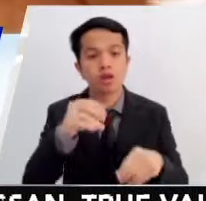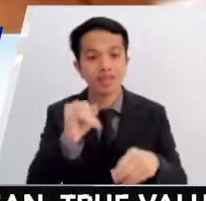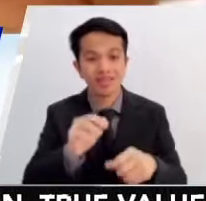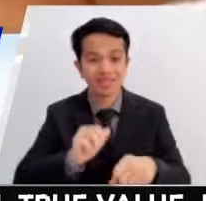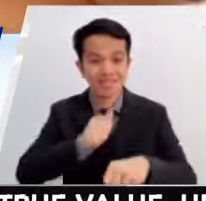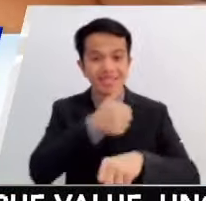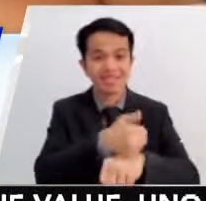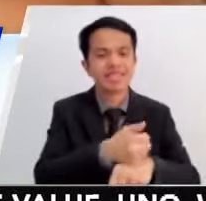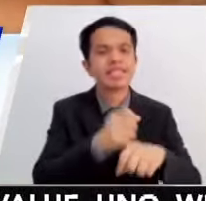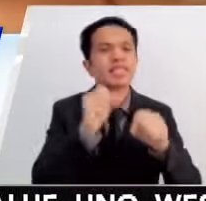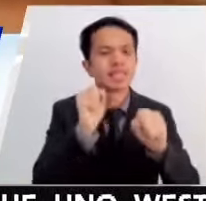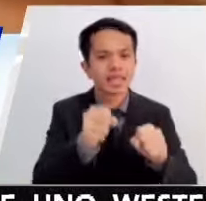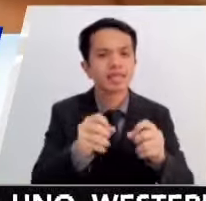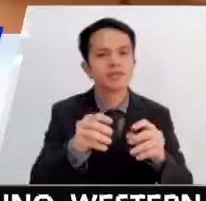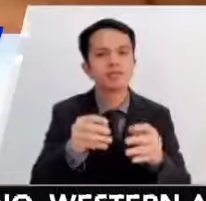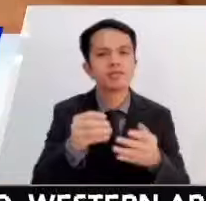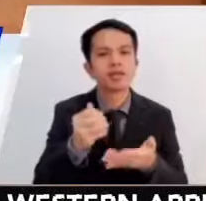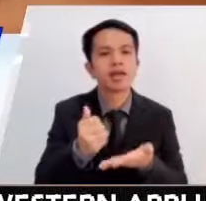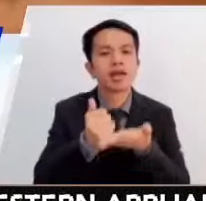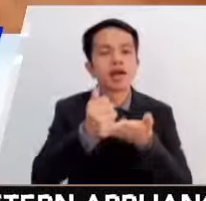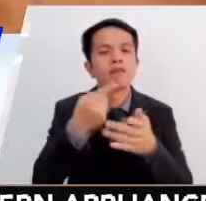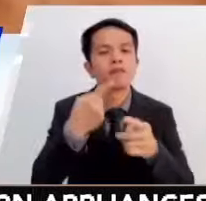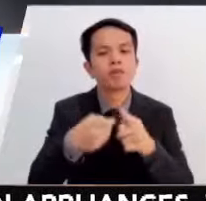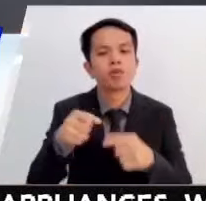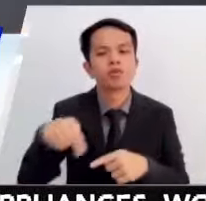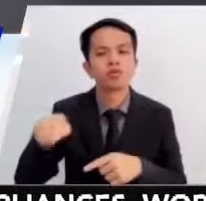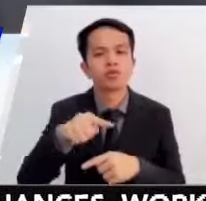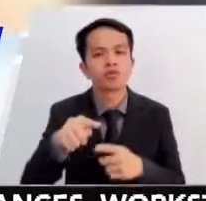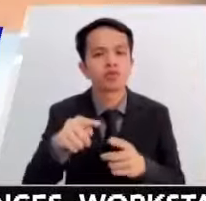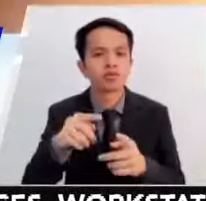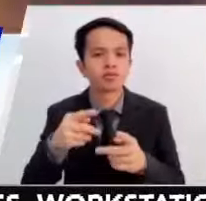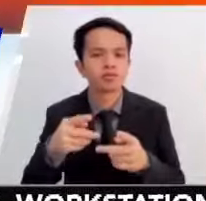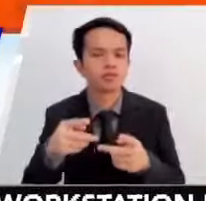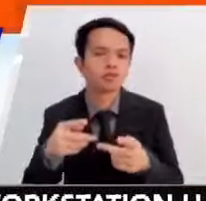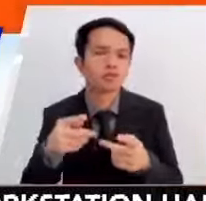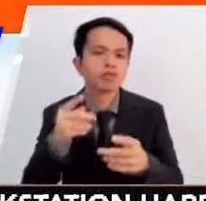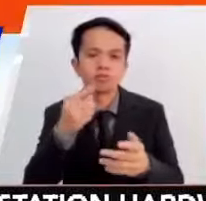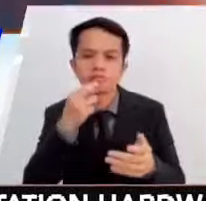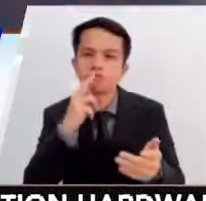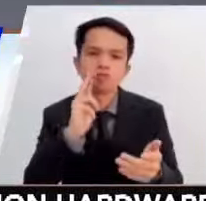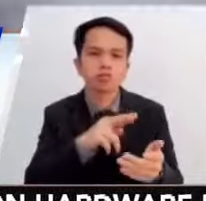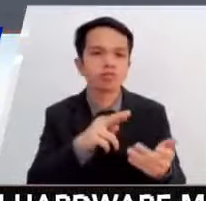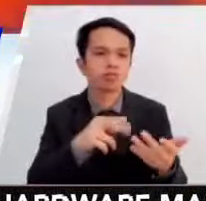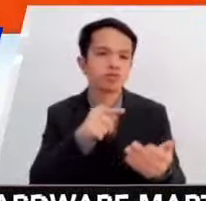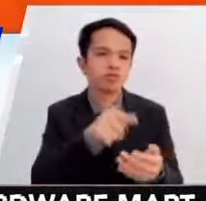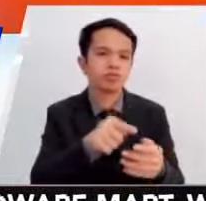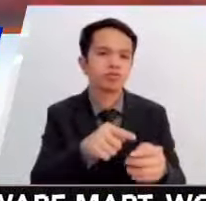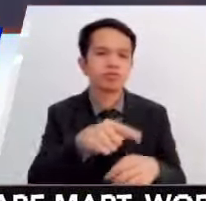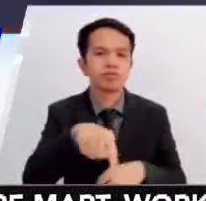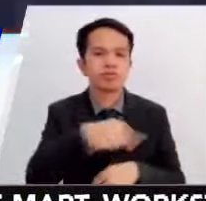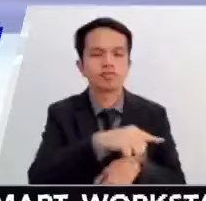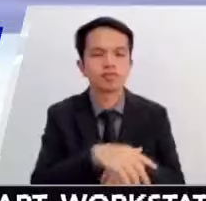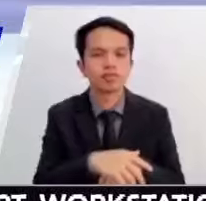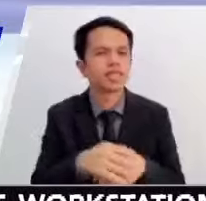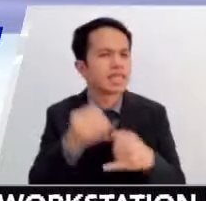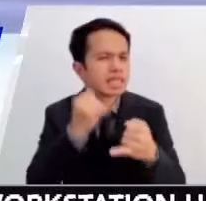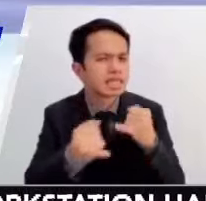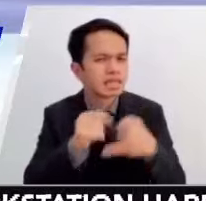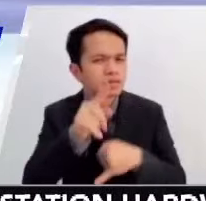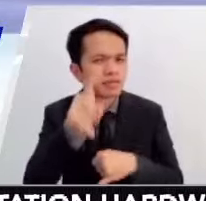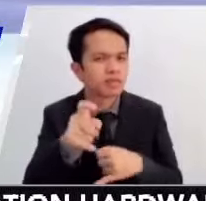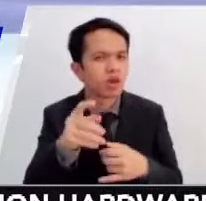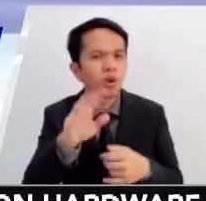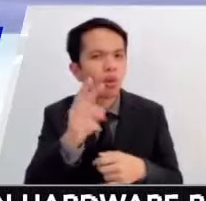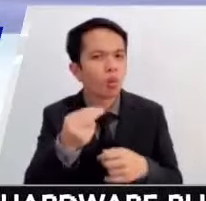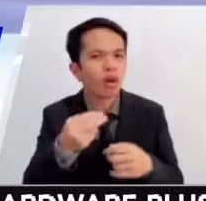silang makipagbigay tulungan sa ating immigration para pumunta doon at ma-deport po ang mga yan. Mm-hmm. Panghuli na lamang po, kailan yung planong simulan yung investigation